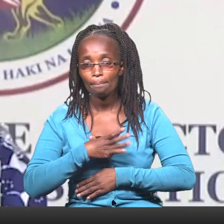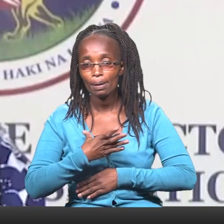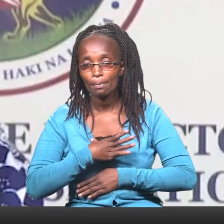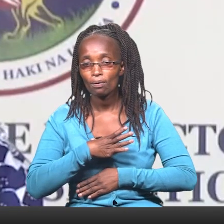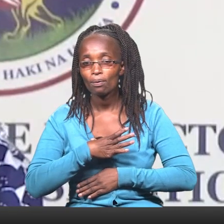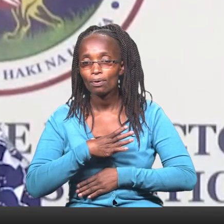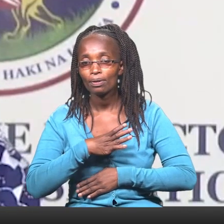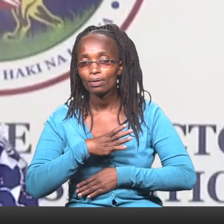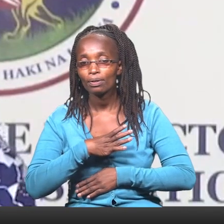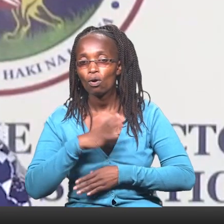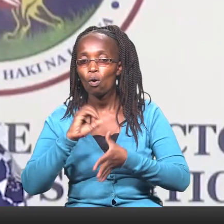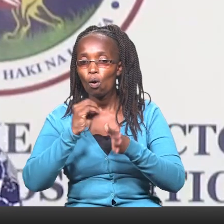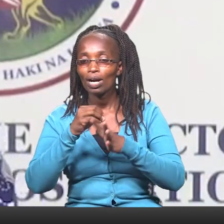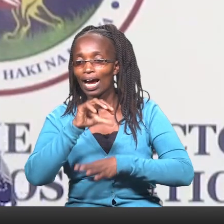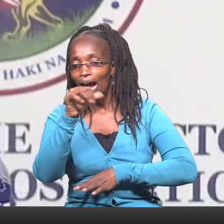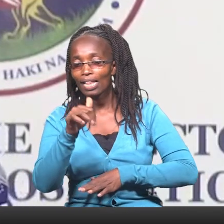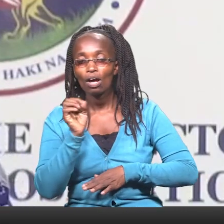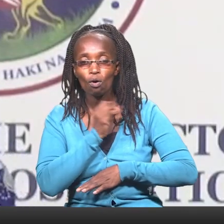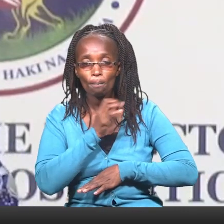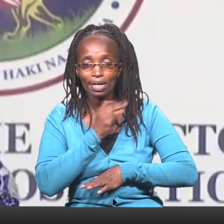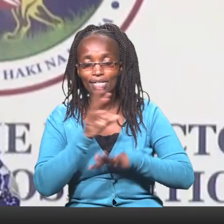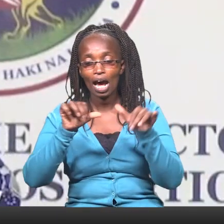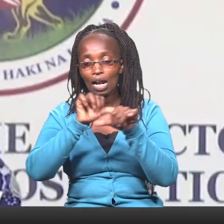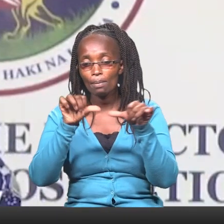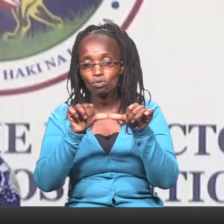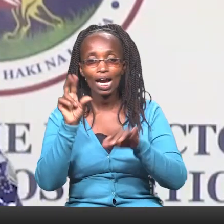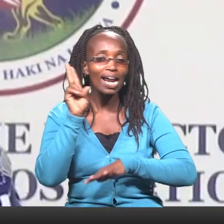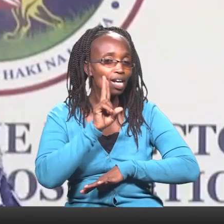wengine ni kesi nyingine ni mjomba